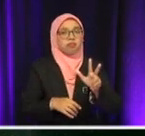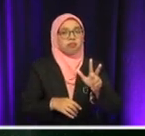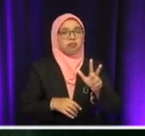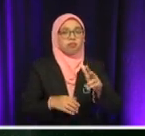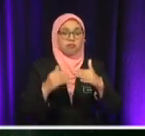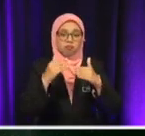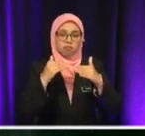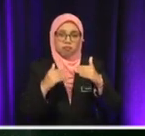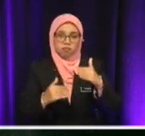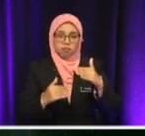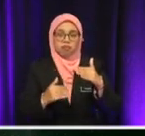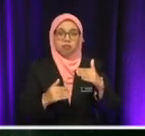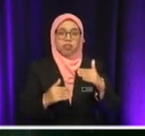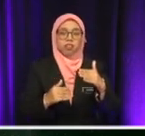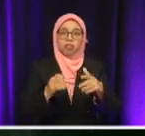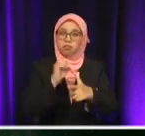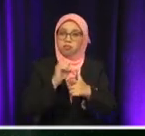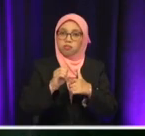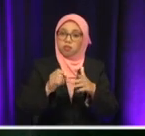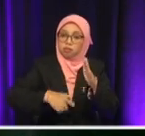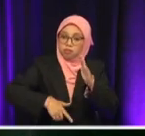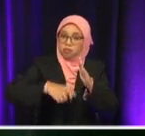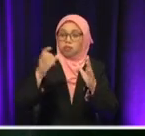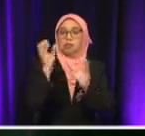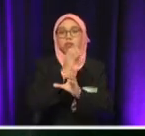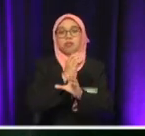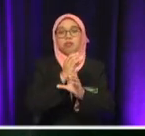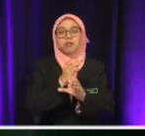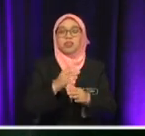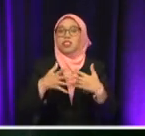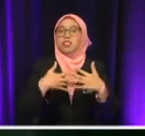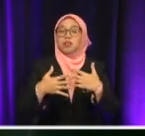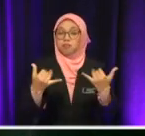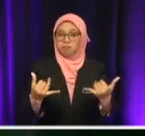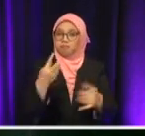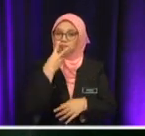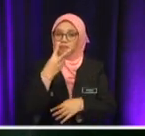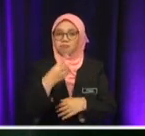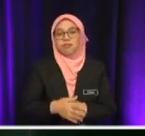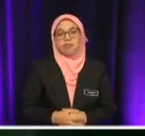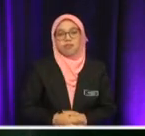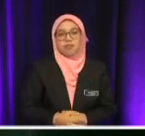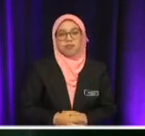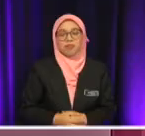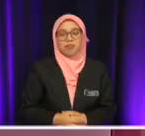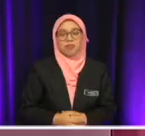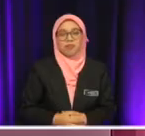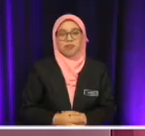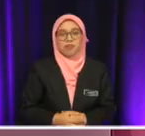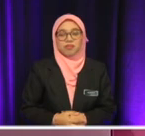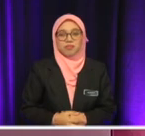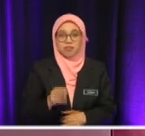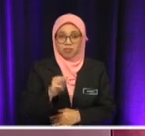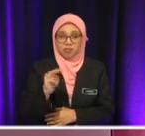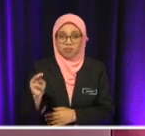mencabar. Ada rentak sendiri ya. Okey Syafiqah, tak apa, kita lihat lihat sama-sama. Okey, jom cikgu. Terima kasih Syafiqah. Okey murid-murid,